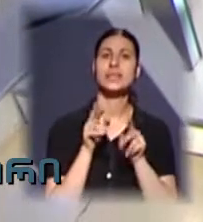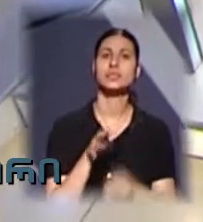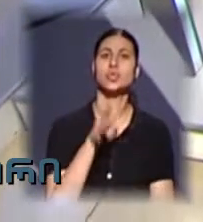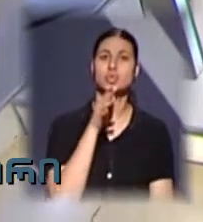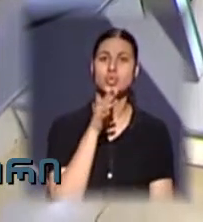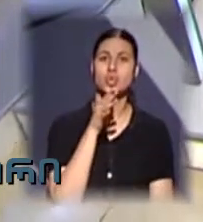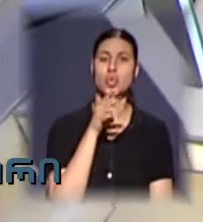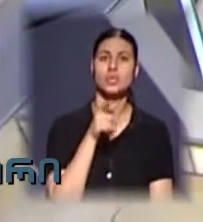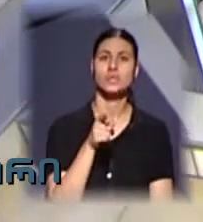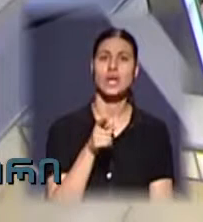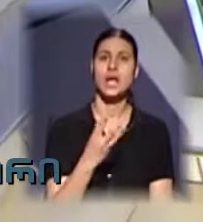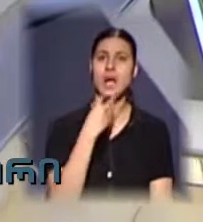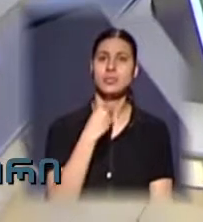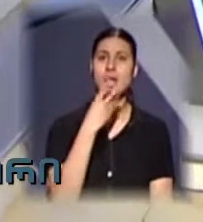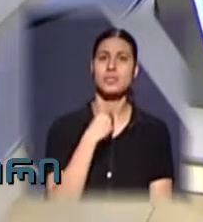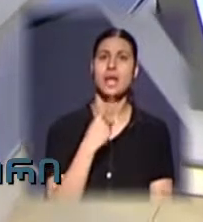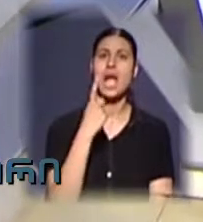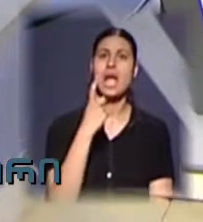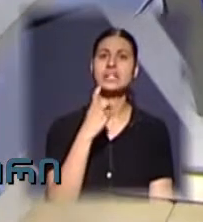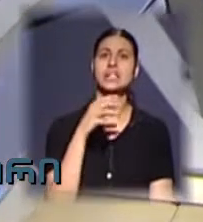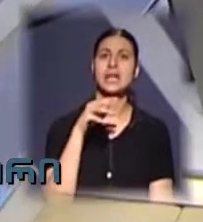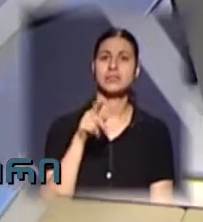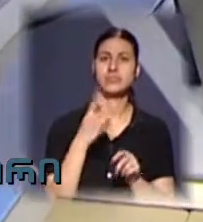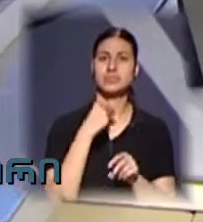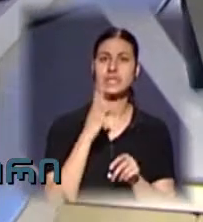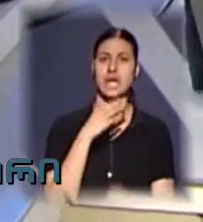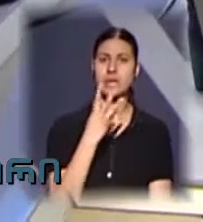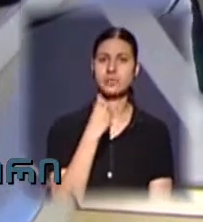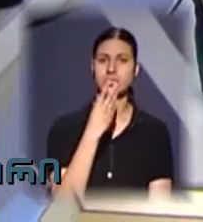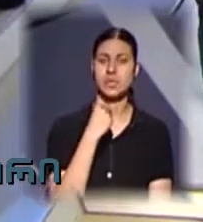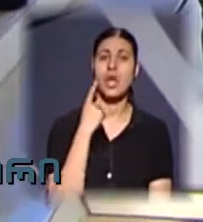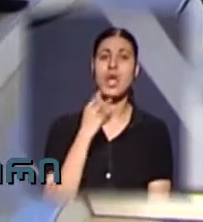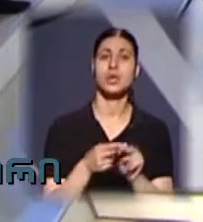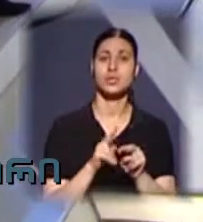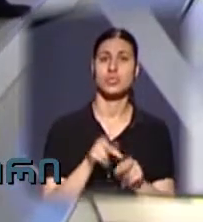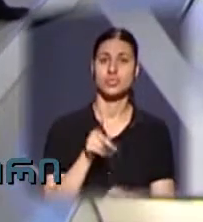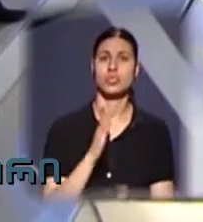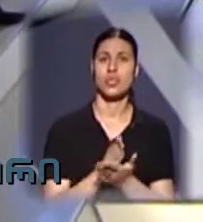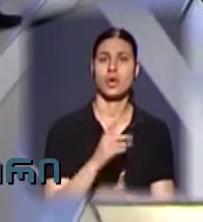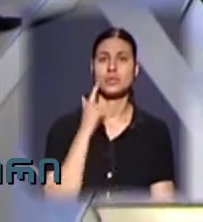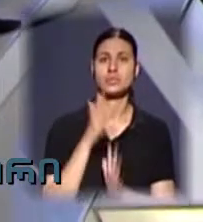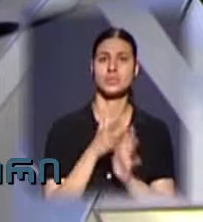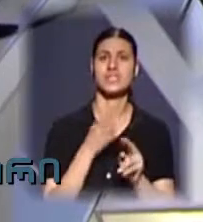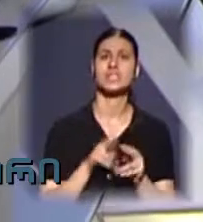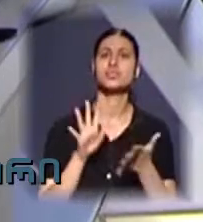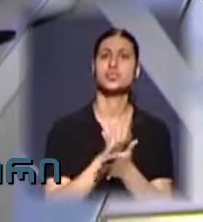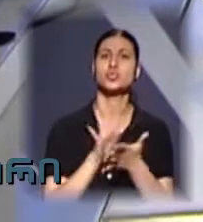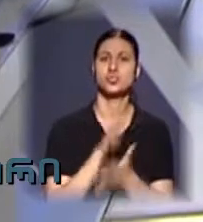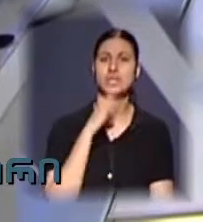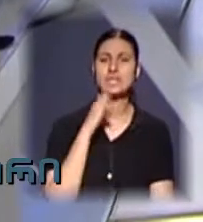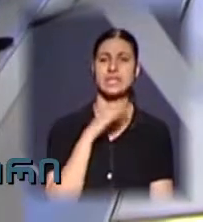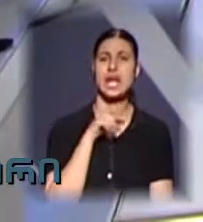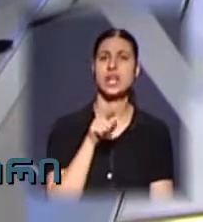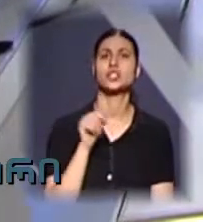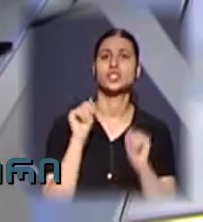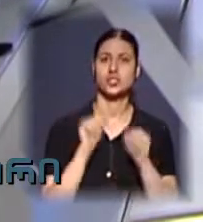დროს სუმცირე ყლაპავს სადღაც 100 მილიგრამამდე იმას წყალს. უნდა თუ არ უნდა ეს ხდება. აი ეს დაბიძურებული წყალი, მას